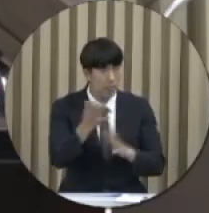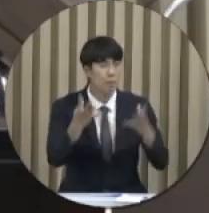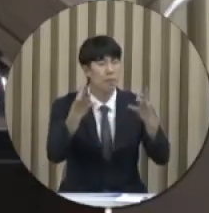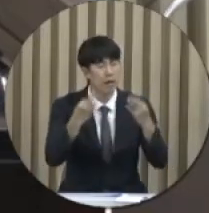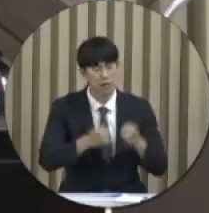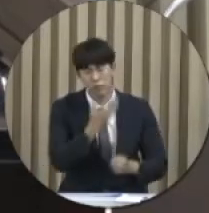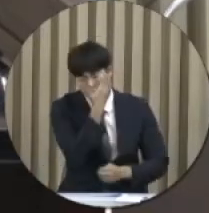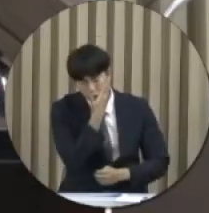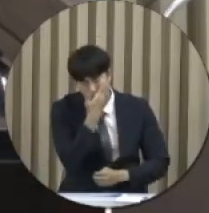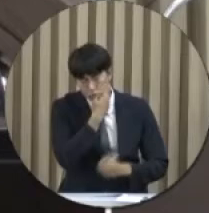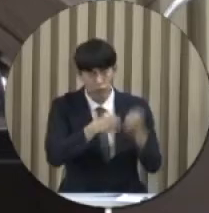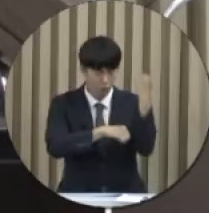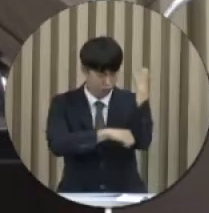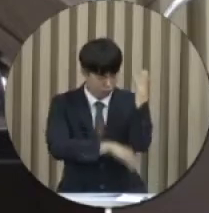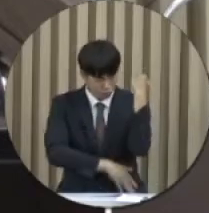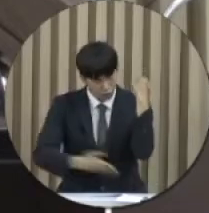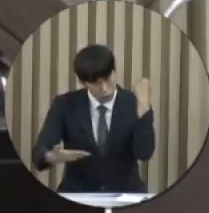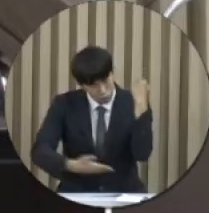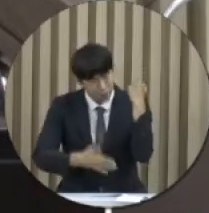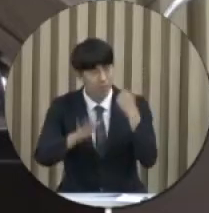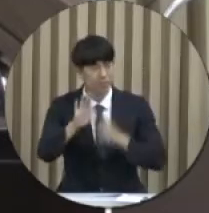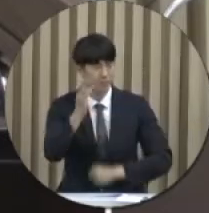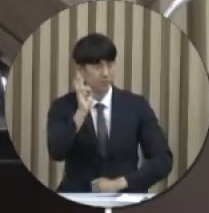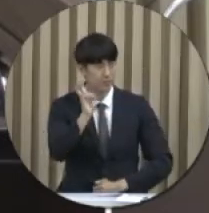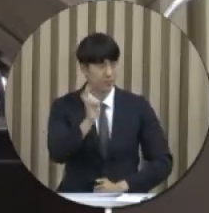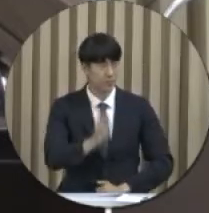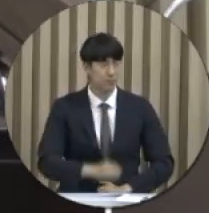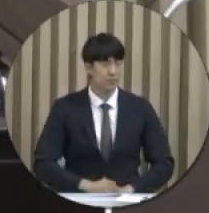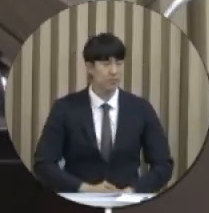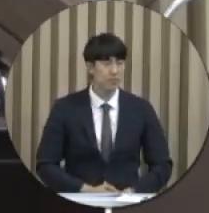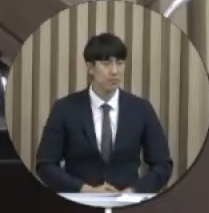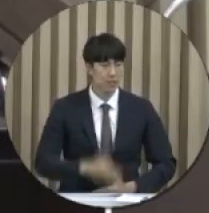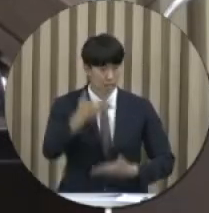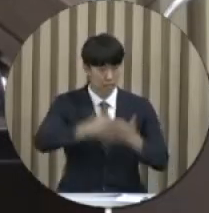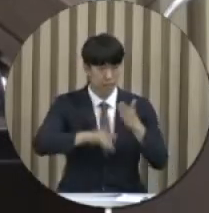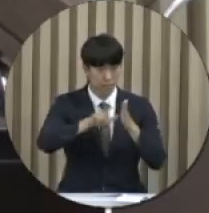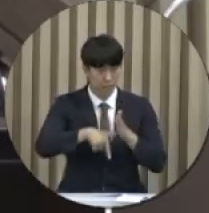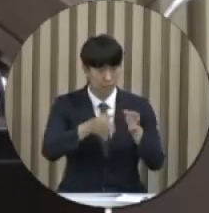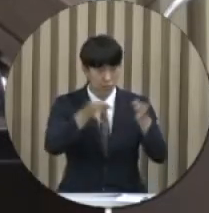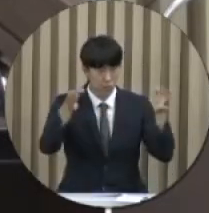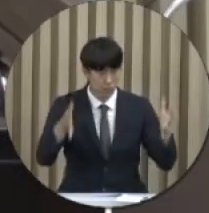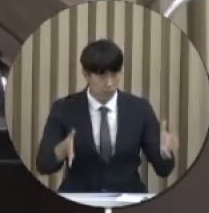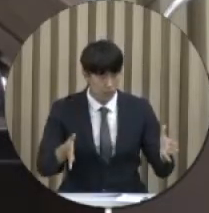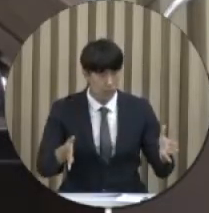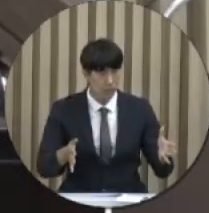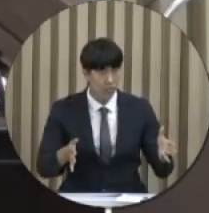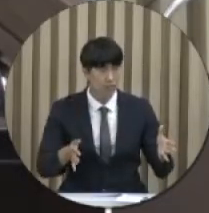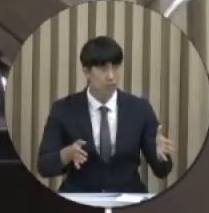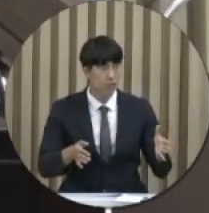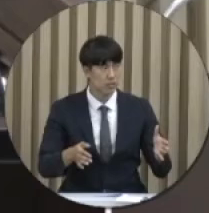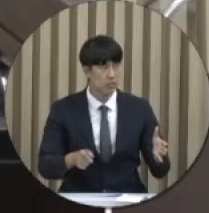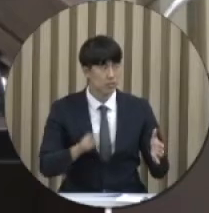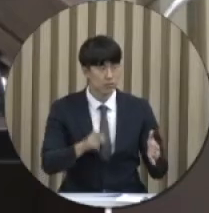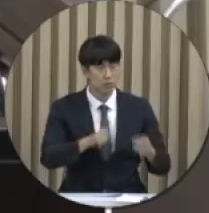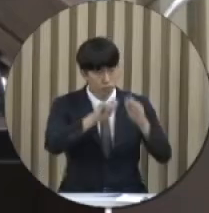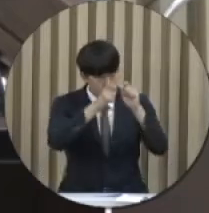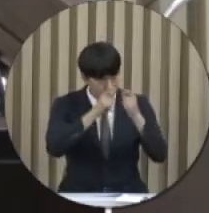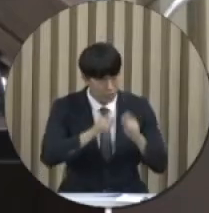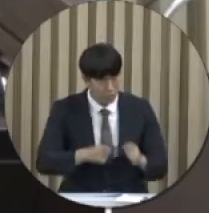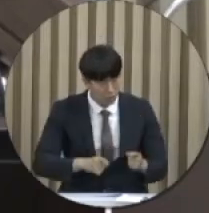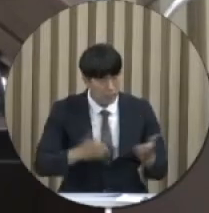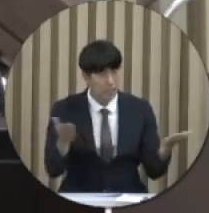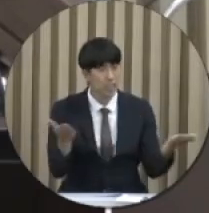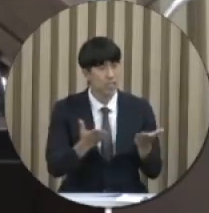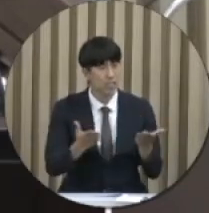자양분으로 내려앉아서 뿌리가 내리지 않을까 이런 생각을 좀 해보고요. 남은 기간 동안 그러한 구체적인 그런